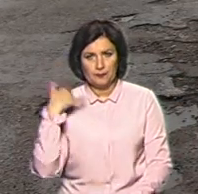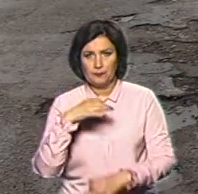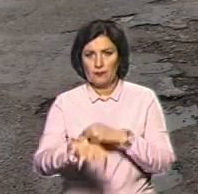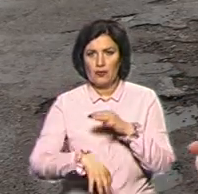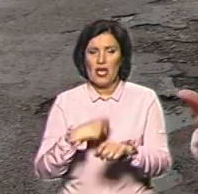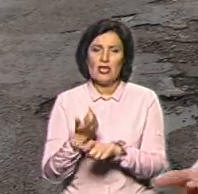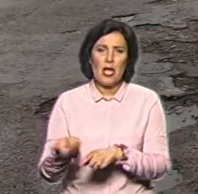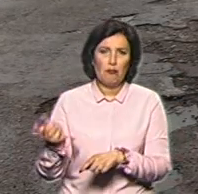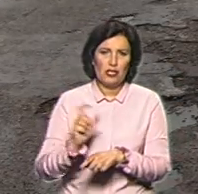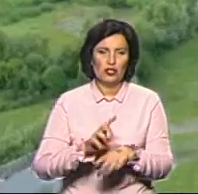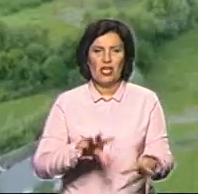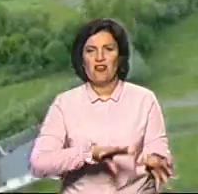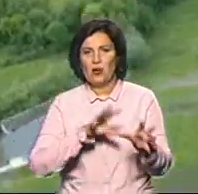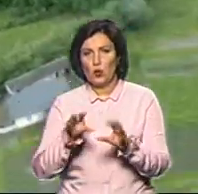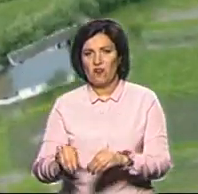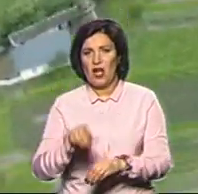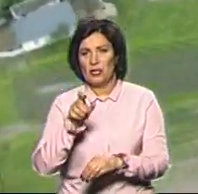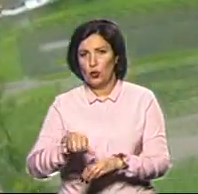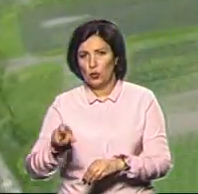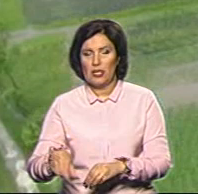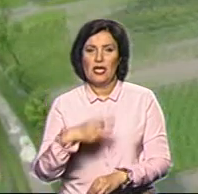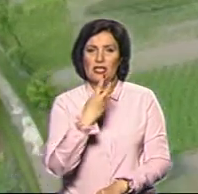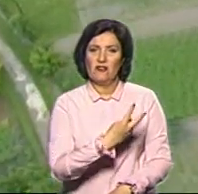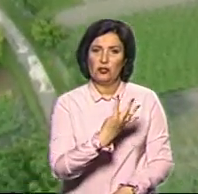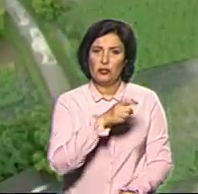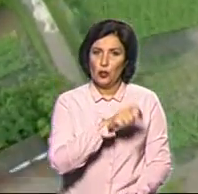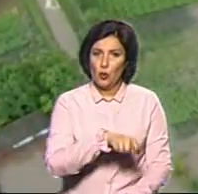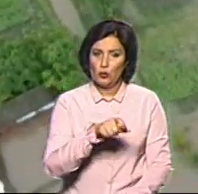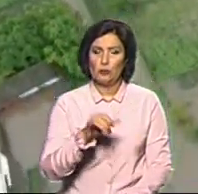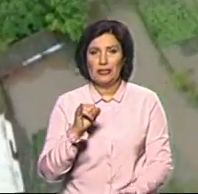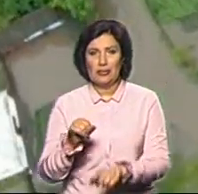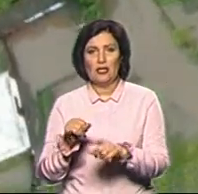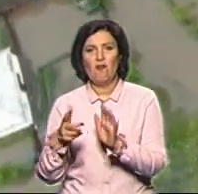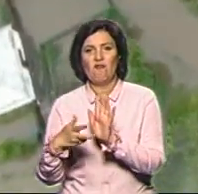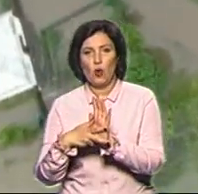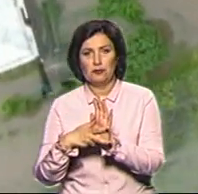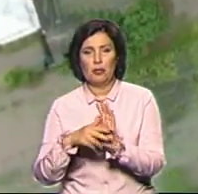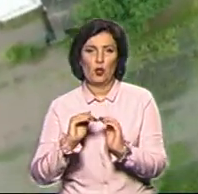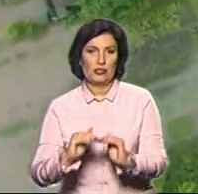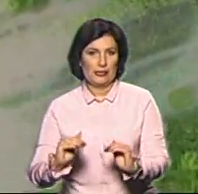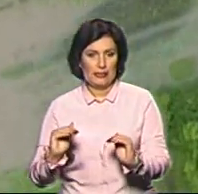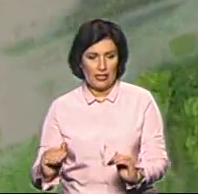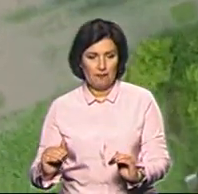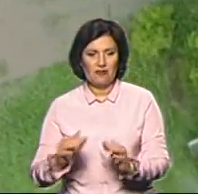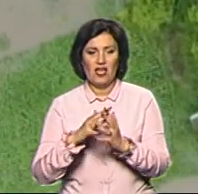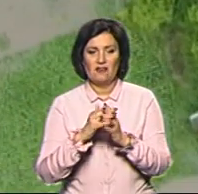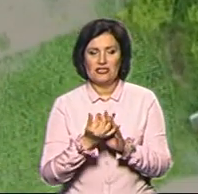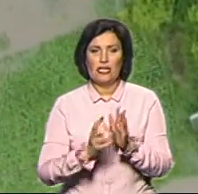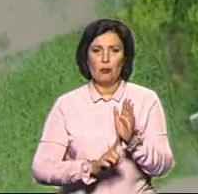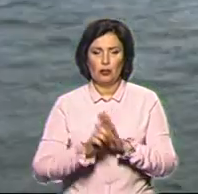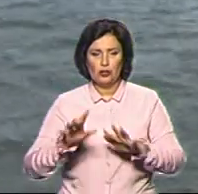доби найбільше евакуювали людей, а саме 24 особи і також 8 дітей. У селі